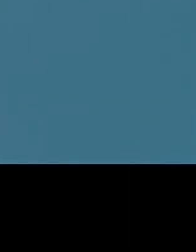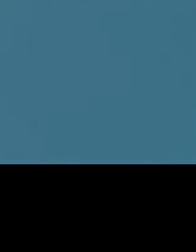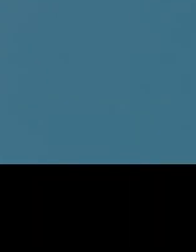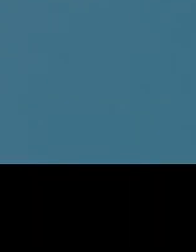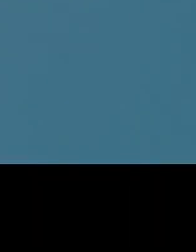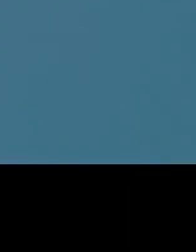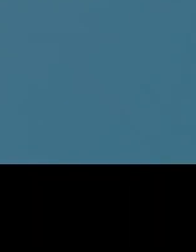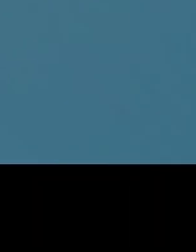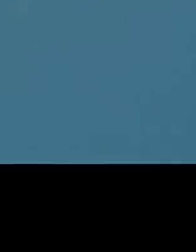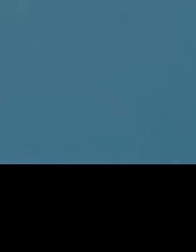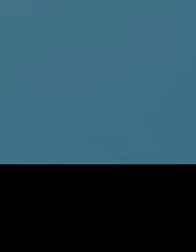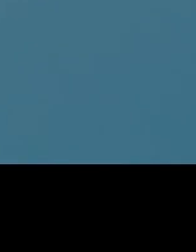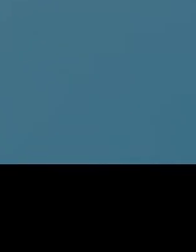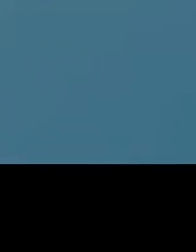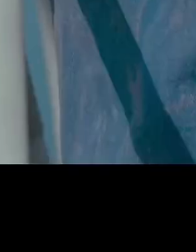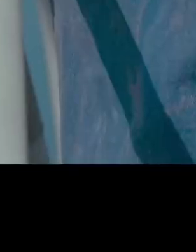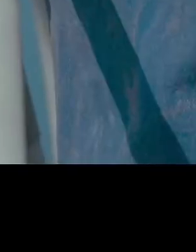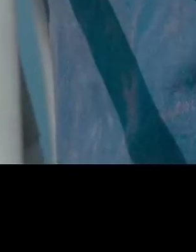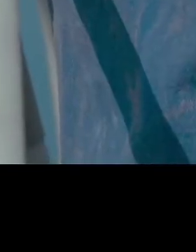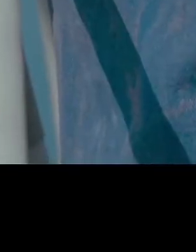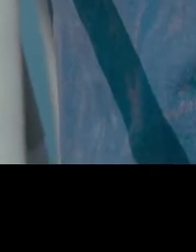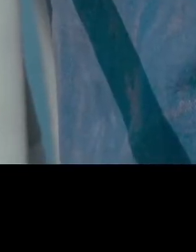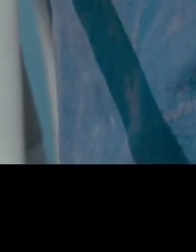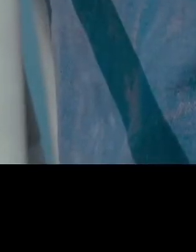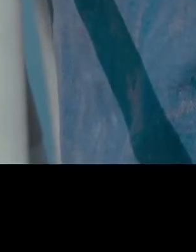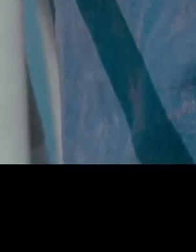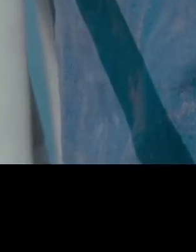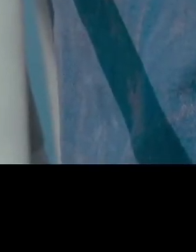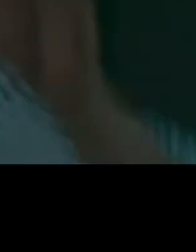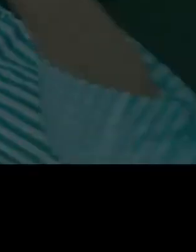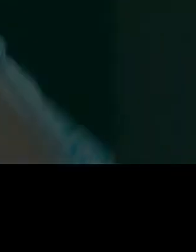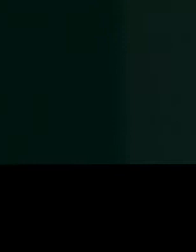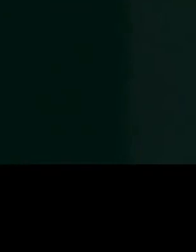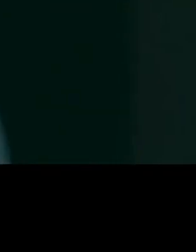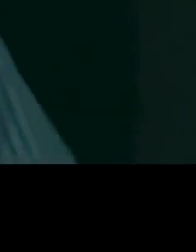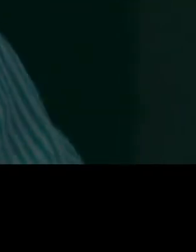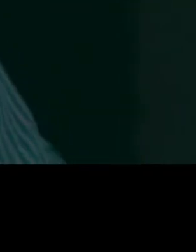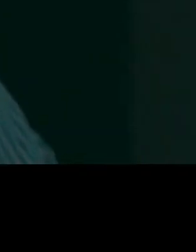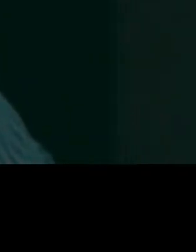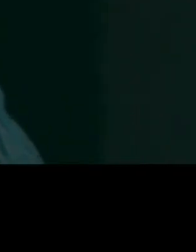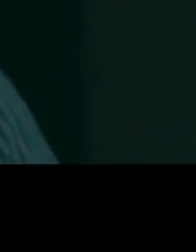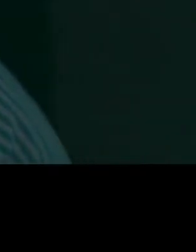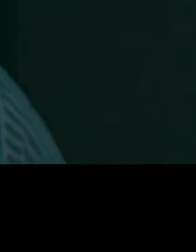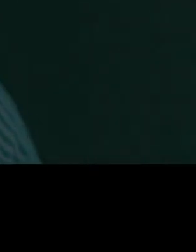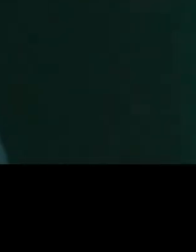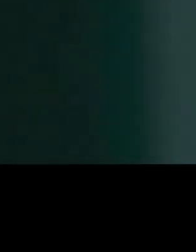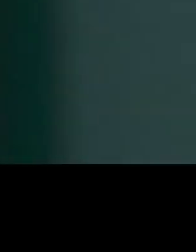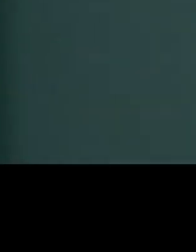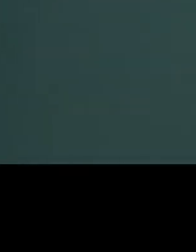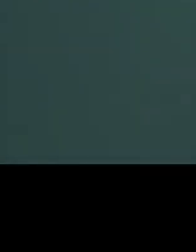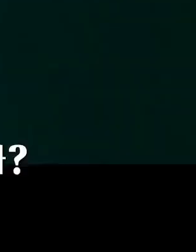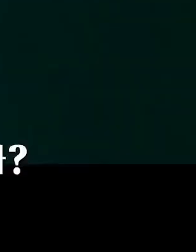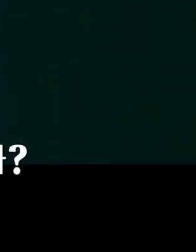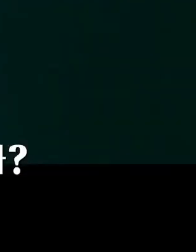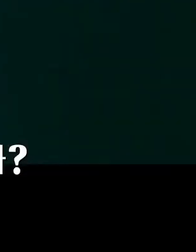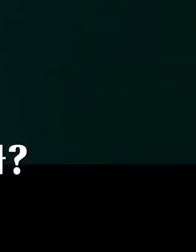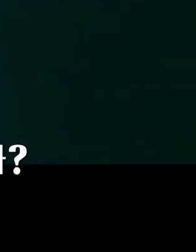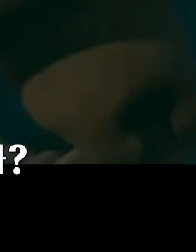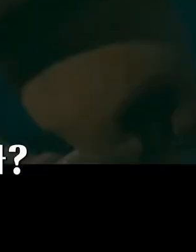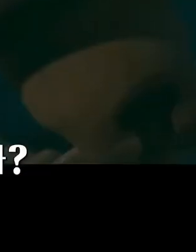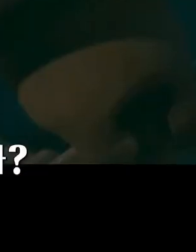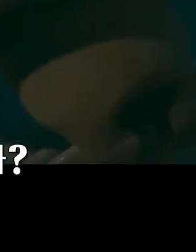이 모든 과정을 겪고 하청업체로 내려온 정은은 피로하고 예민한 상태지만 관계력이 하나 없는